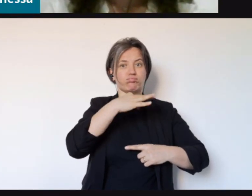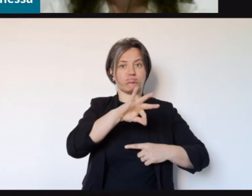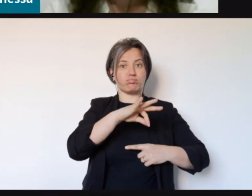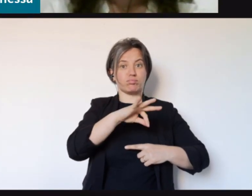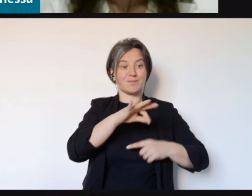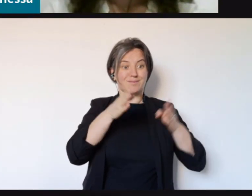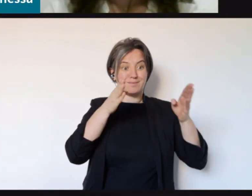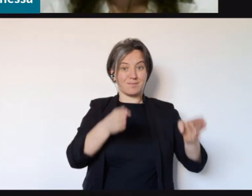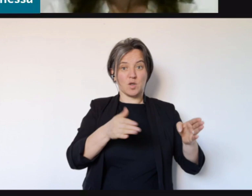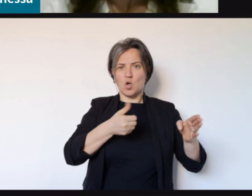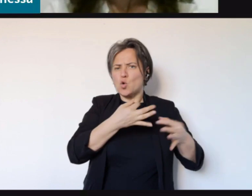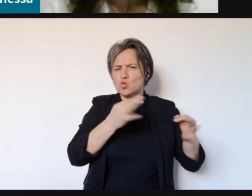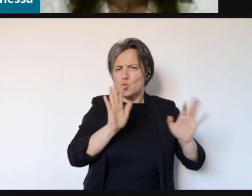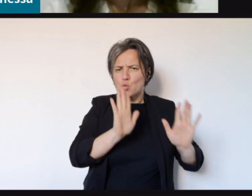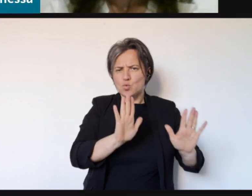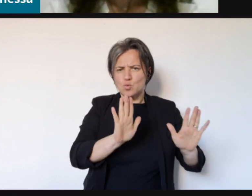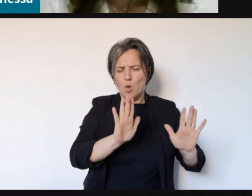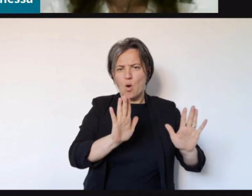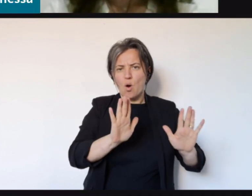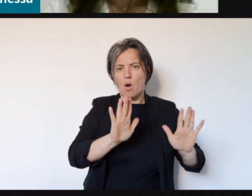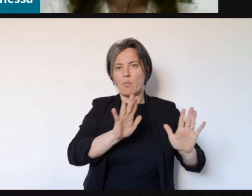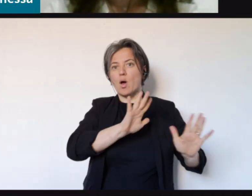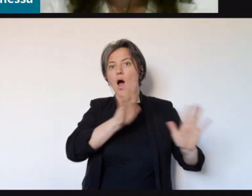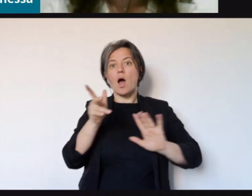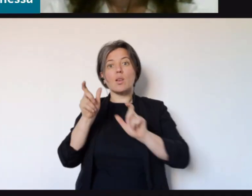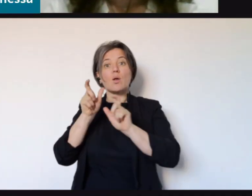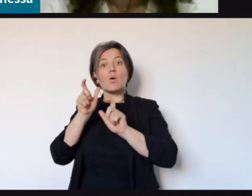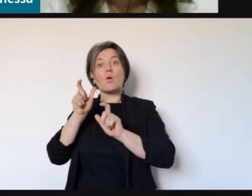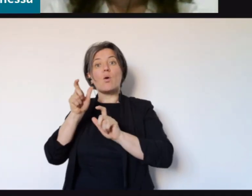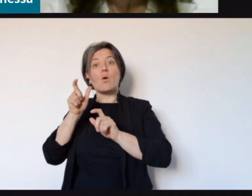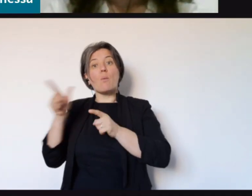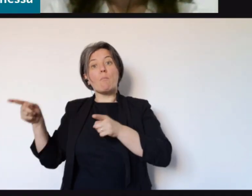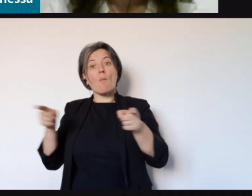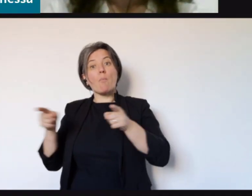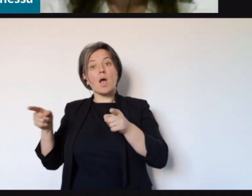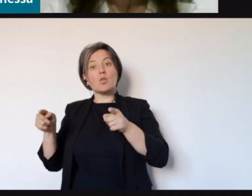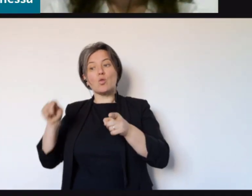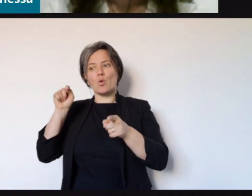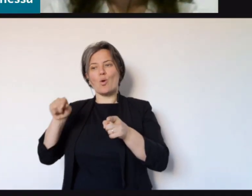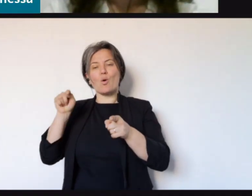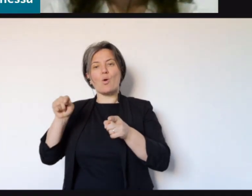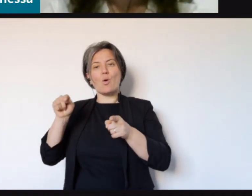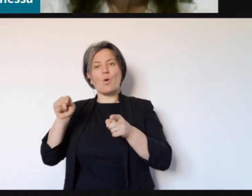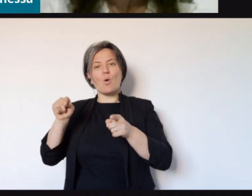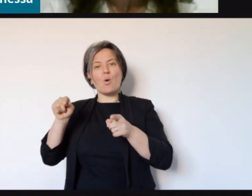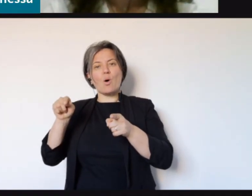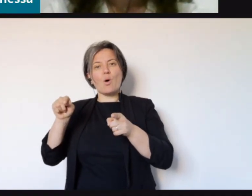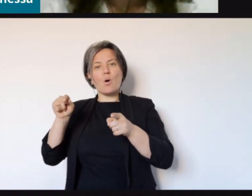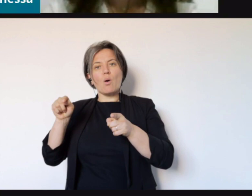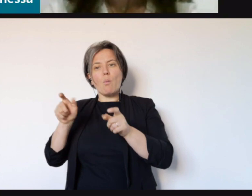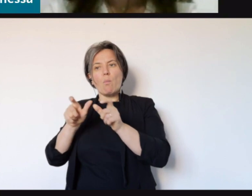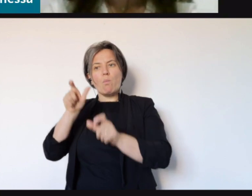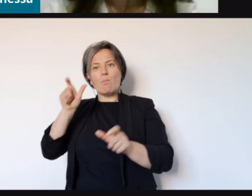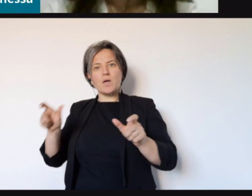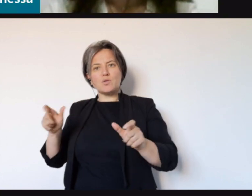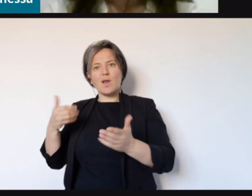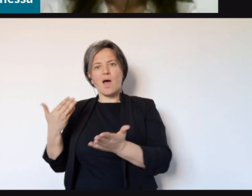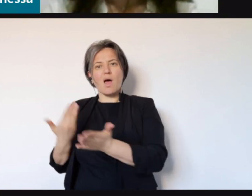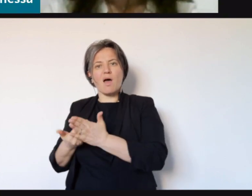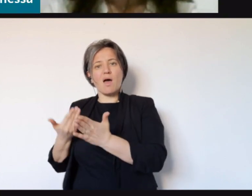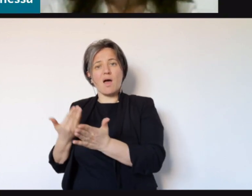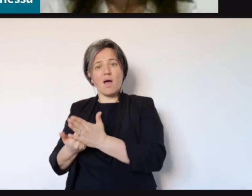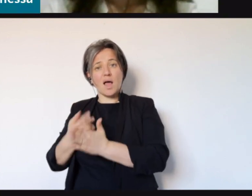c'è un momento in cui le persone devono partecipare